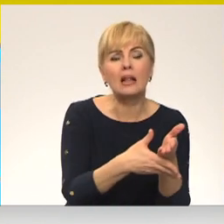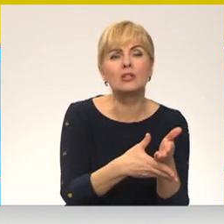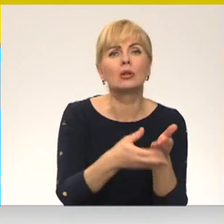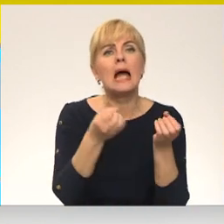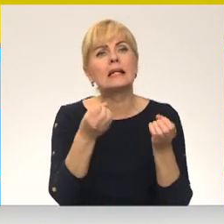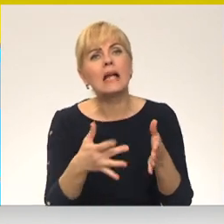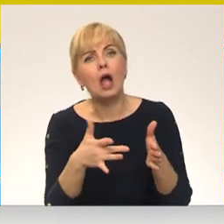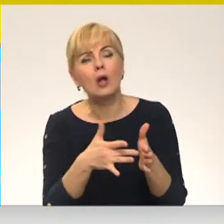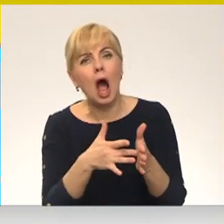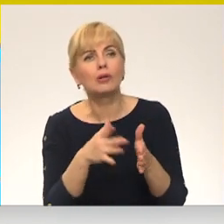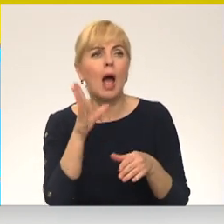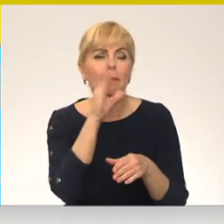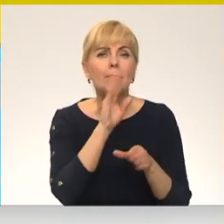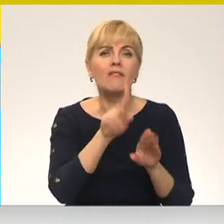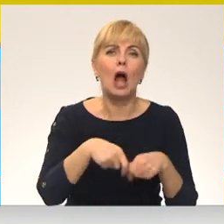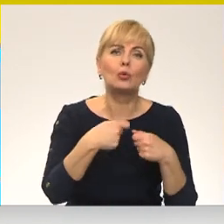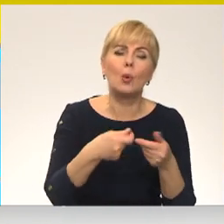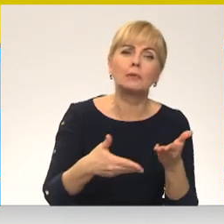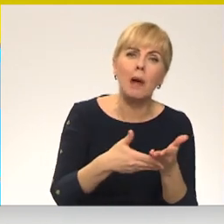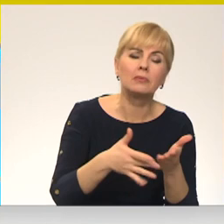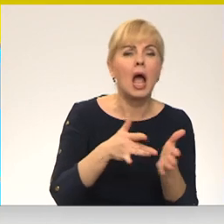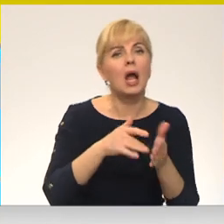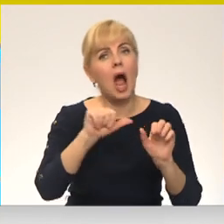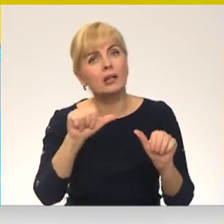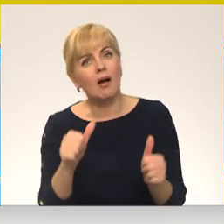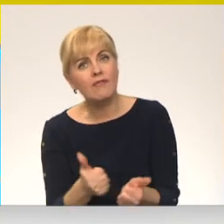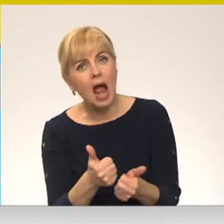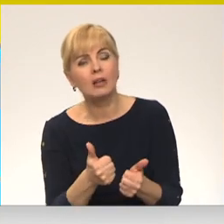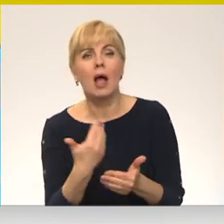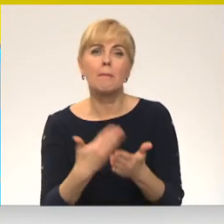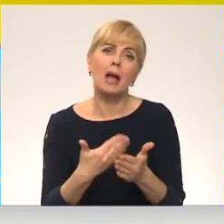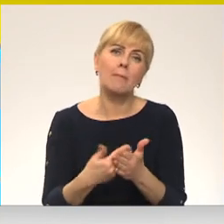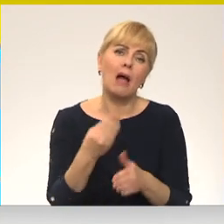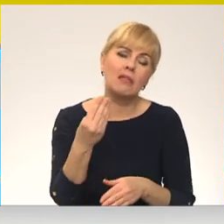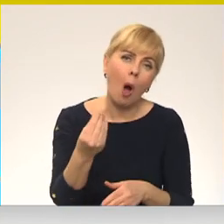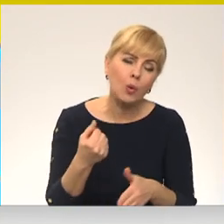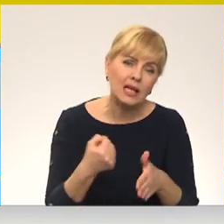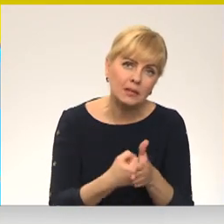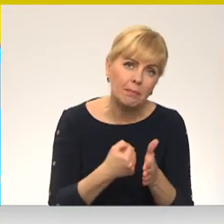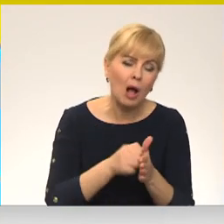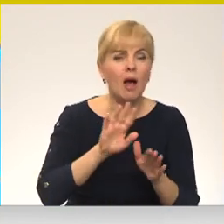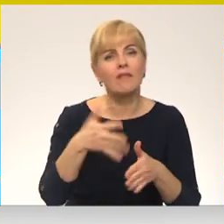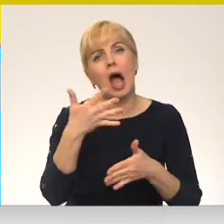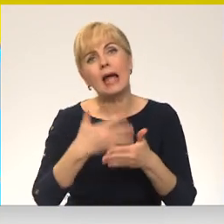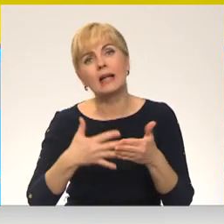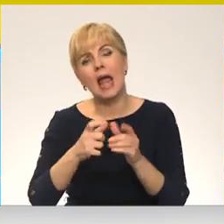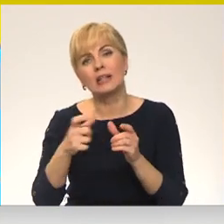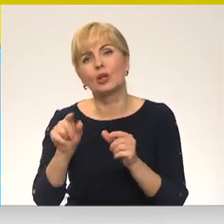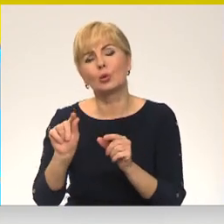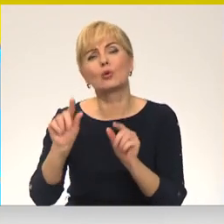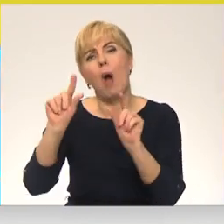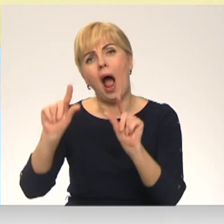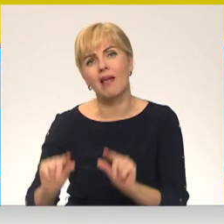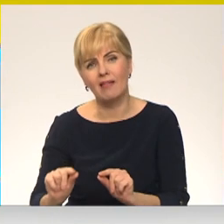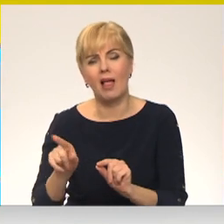kādu palīdzību mēs viņiem sniegsim. Nu, kādā veidā, vai tas būtu naudas pabalsts, vai tas būtu kaut kāda rēķina atlaide, nu, tur ir